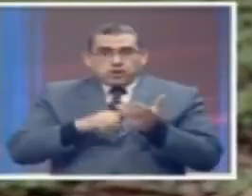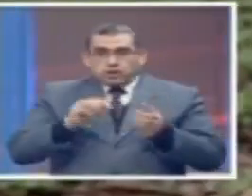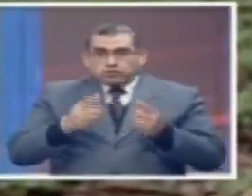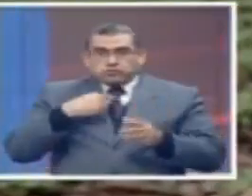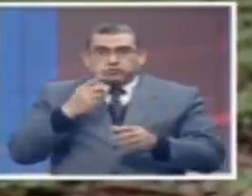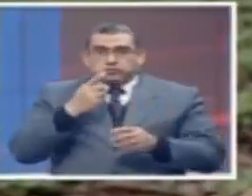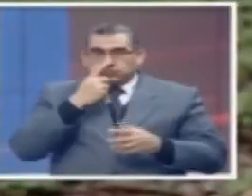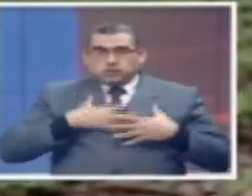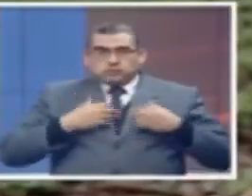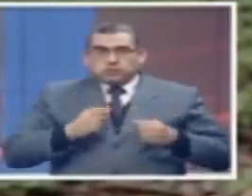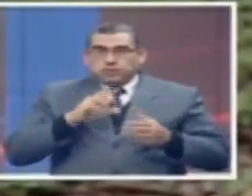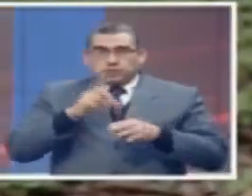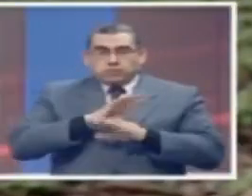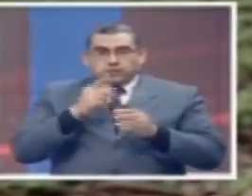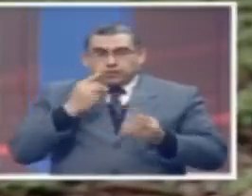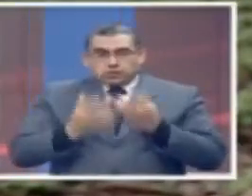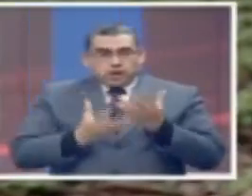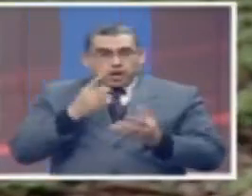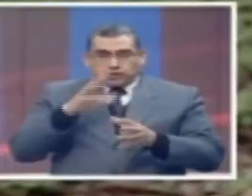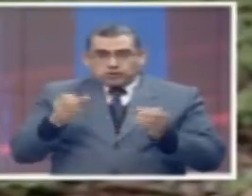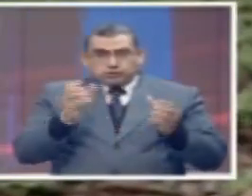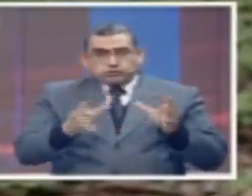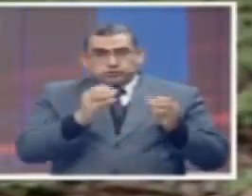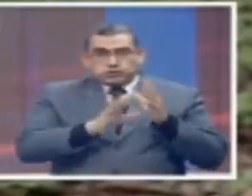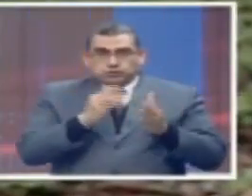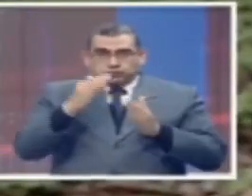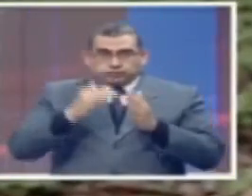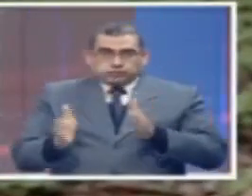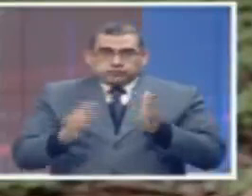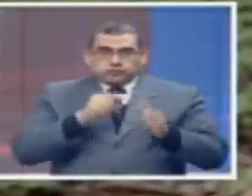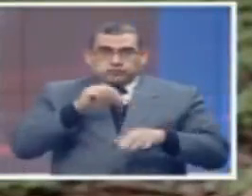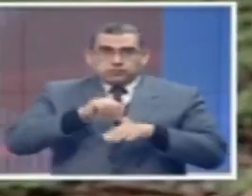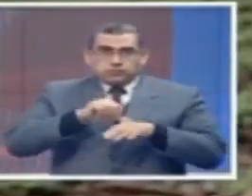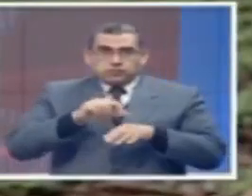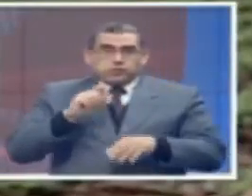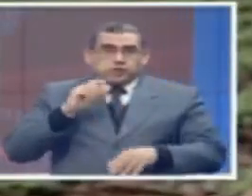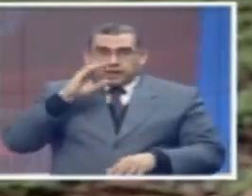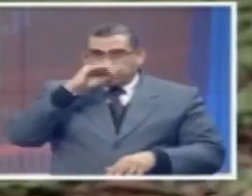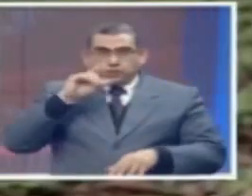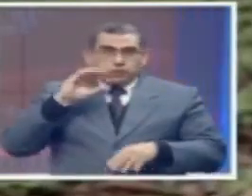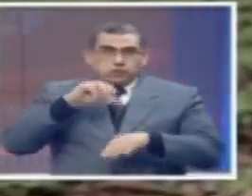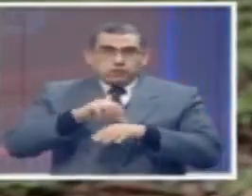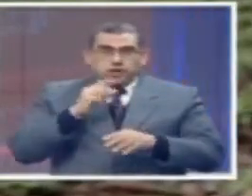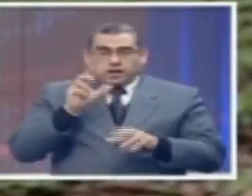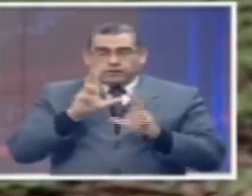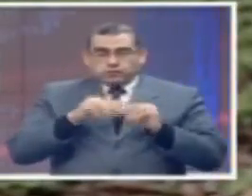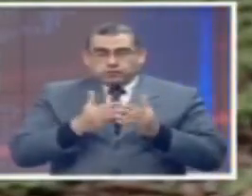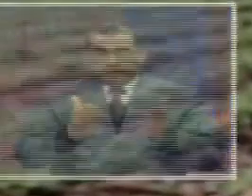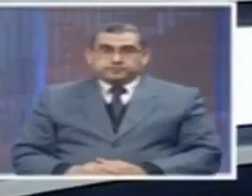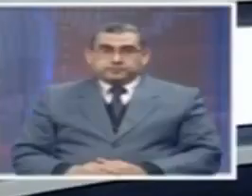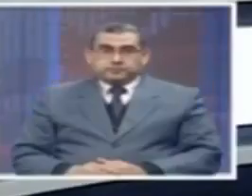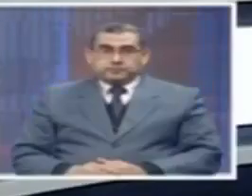البيئة وتقليل المدة الزمنية المطلوبة للري. من قرية المنصورية بمحافظة الجيزة، كريم كمال، التلفزيون